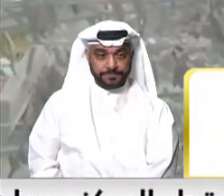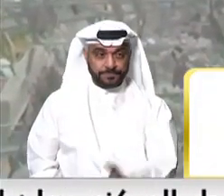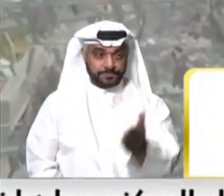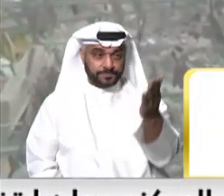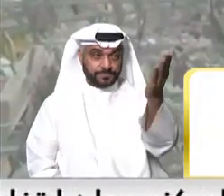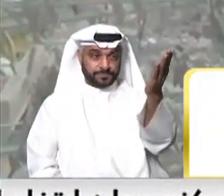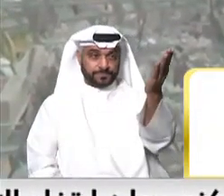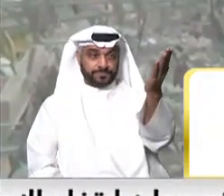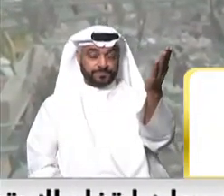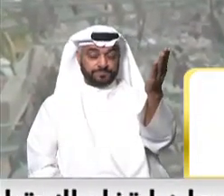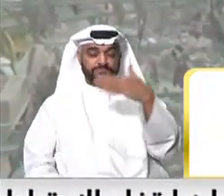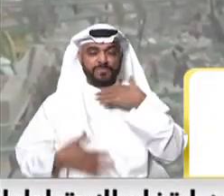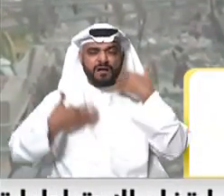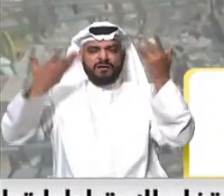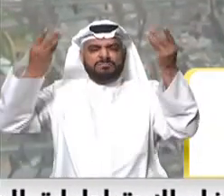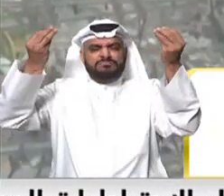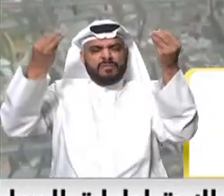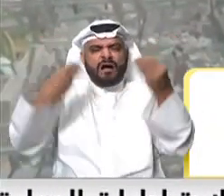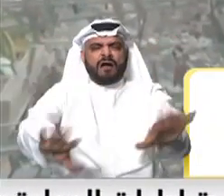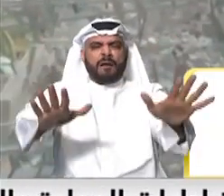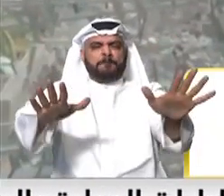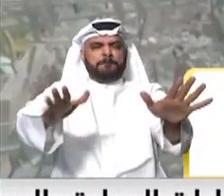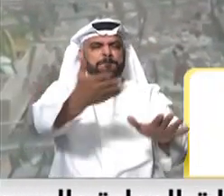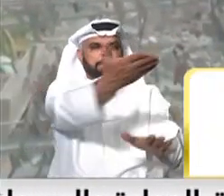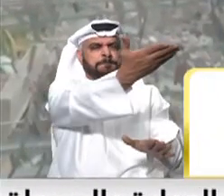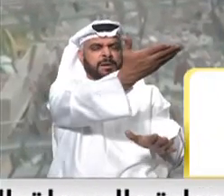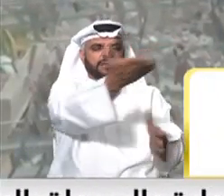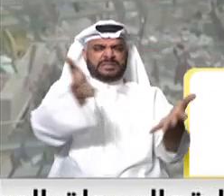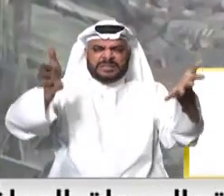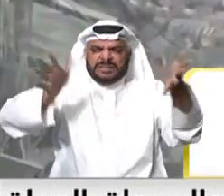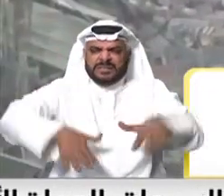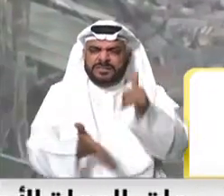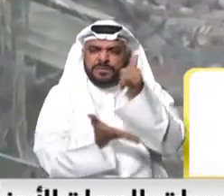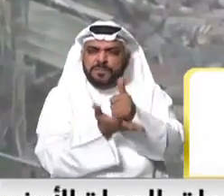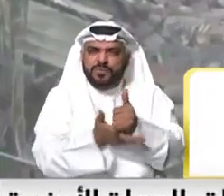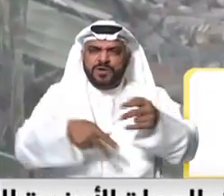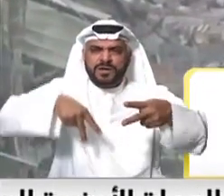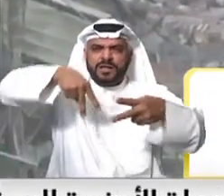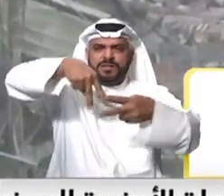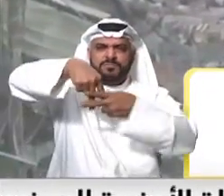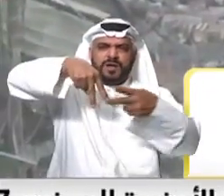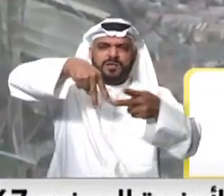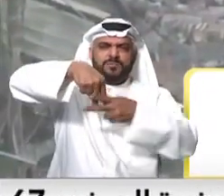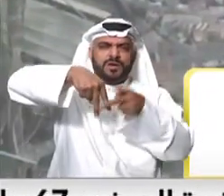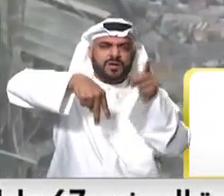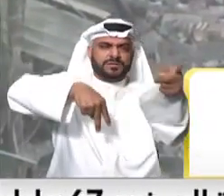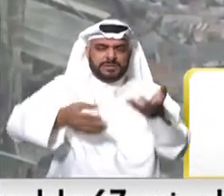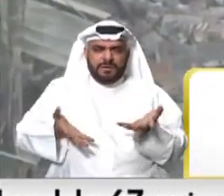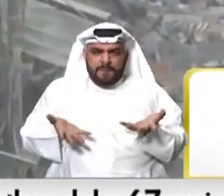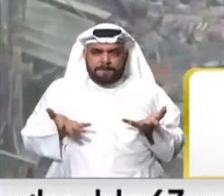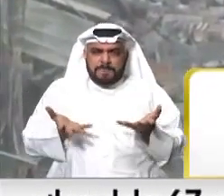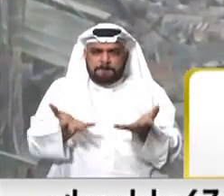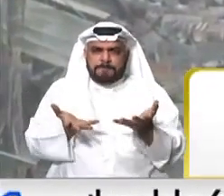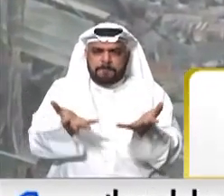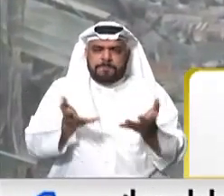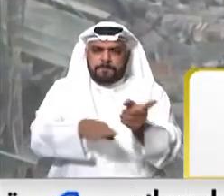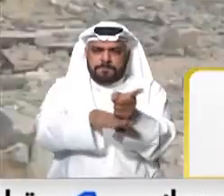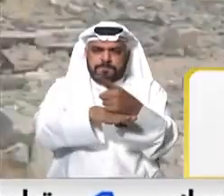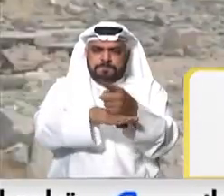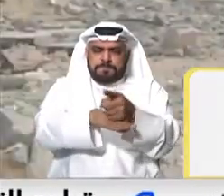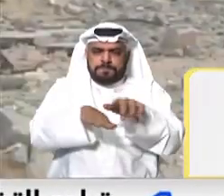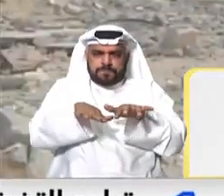هذا الدمار والخراب الكبير الذي خلفته آلة الحرب الإسرائيلية خلال توغلها البري لمدينة خان يونس جنوبي قطاع